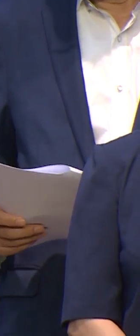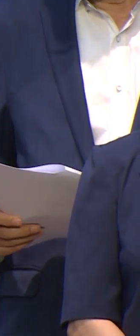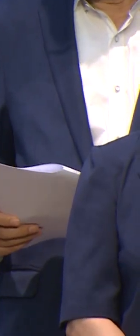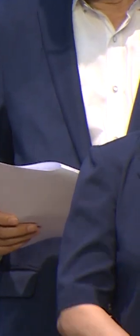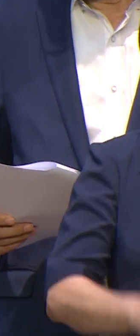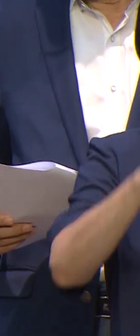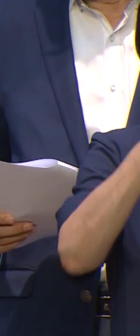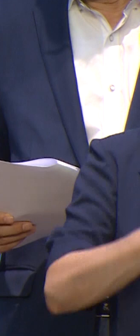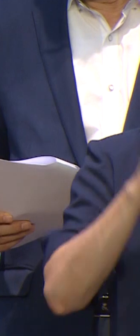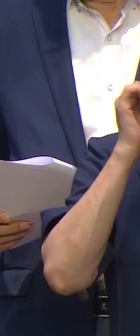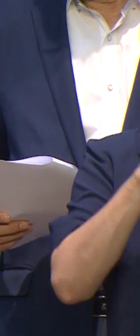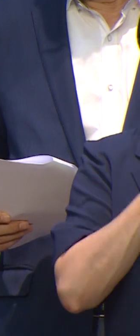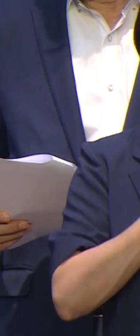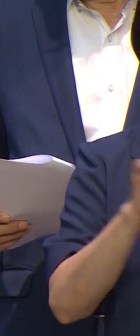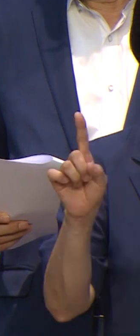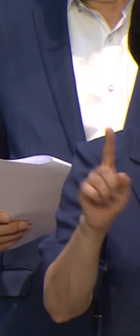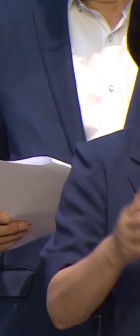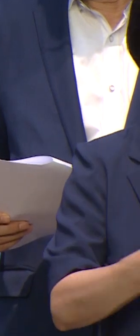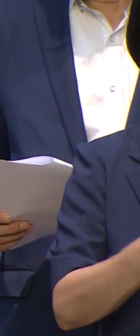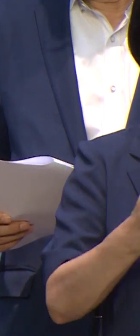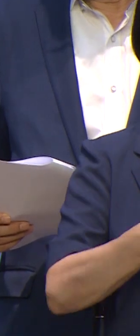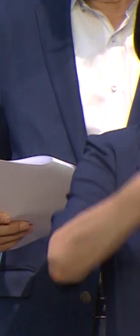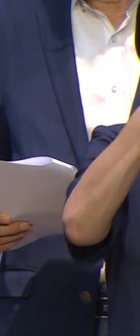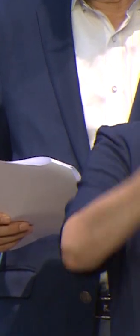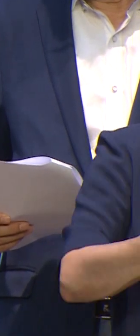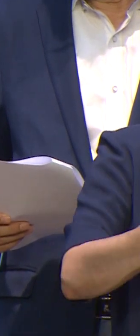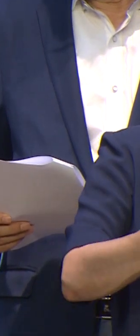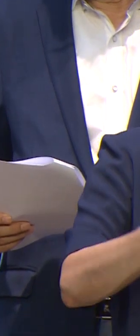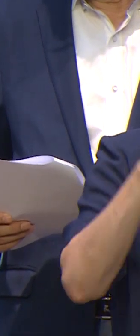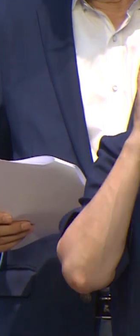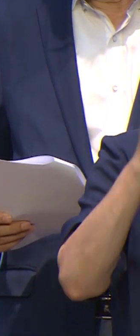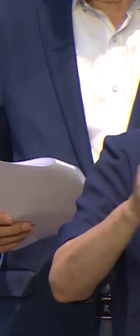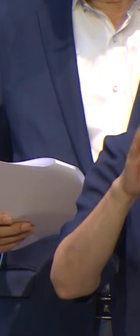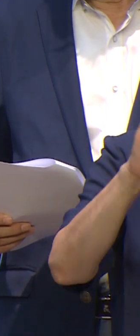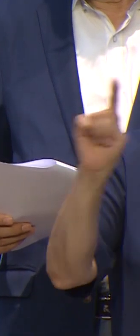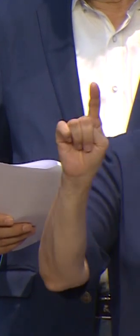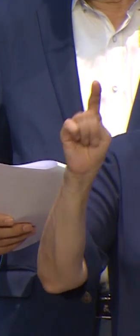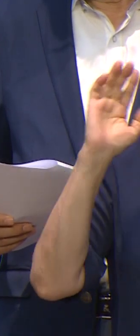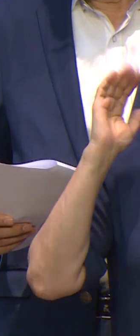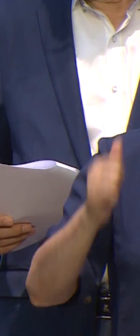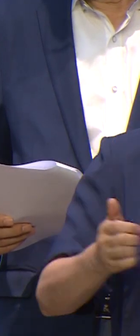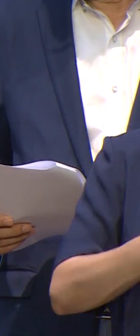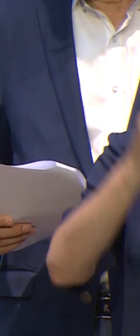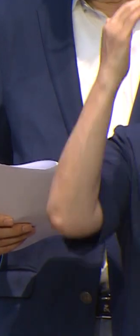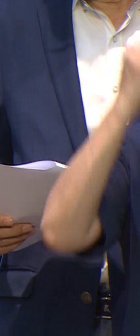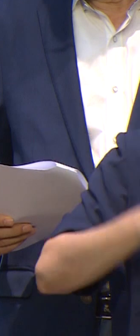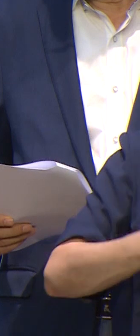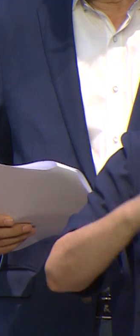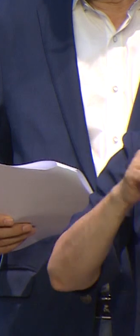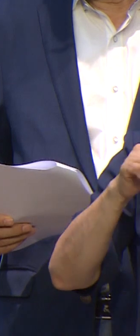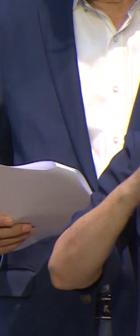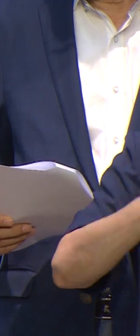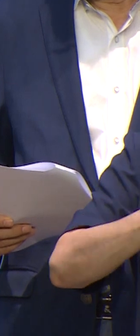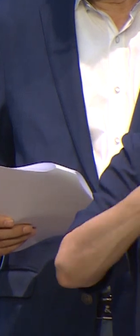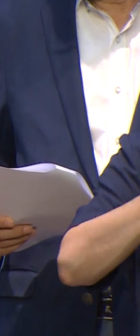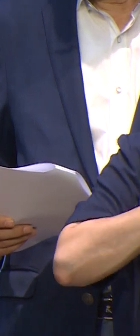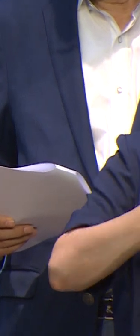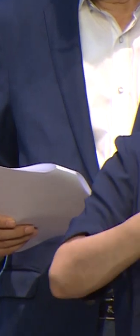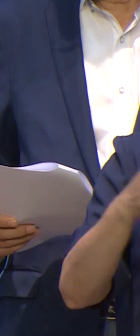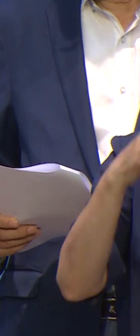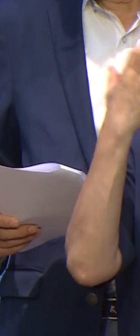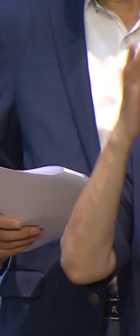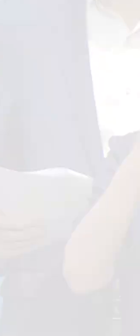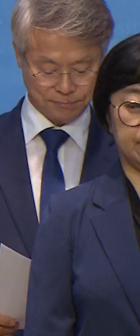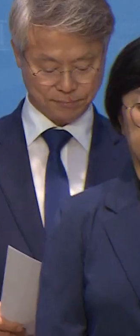대통령의 말대로라면 트럼프 전 대통령과 바이든 대통령도 대한민국의 정체성을 부정하는